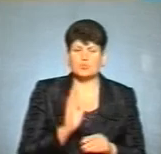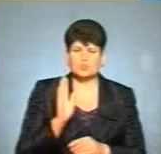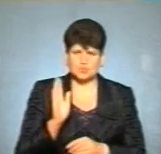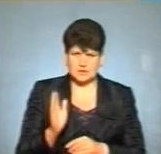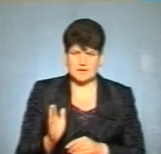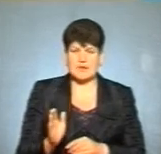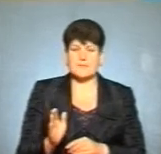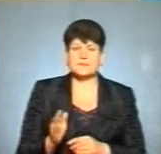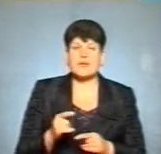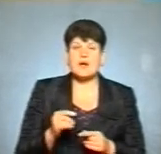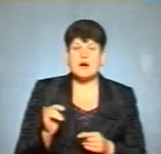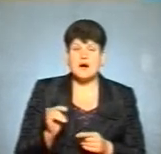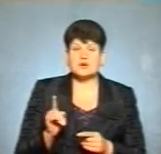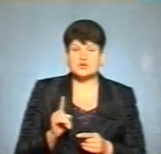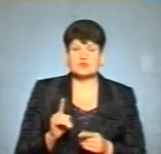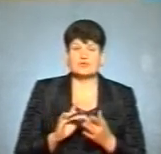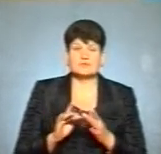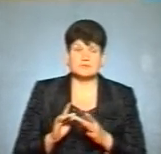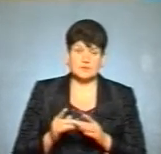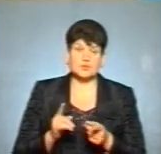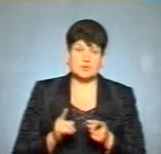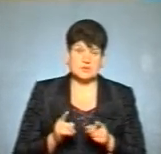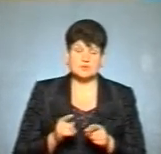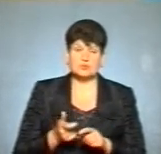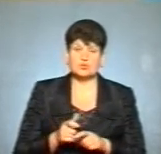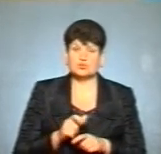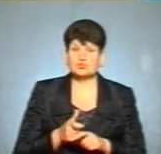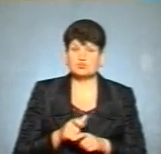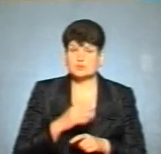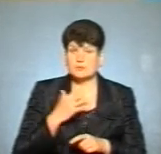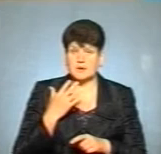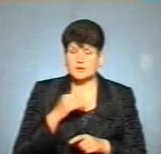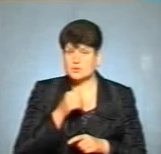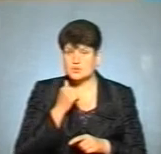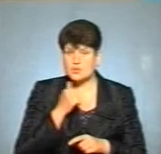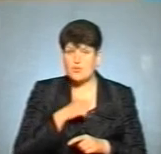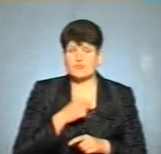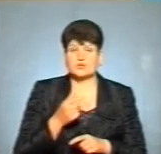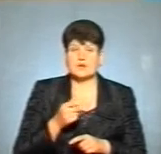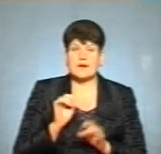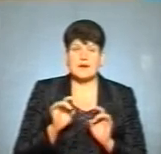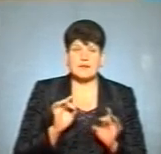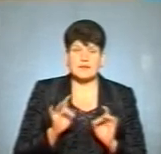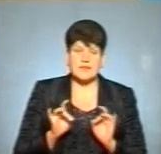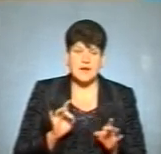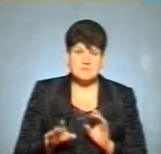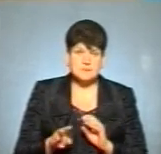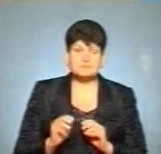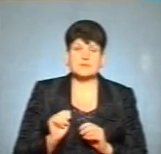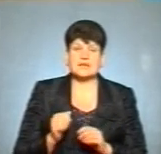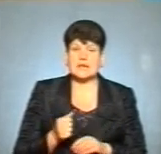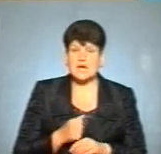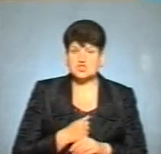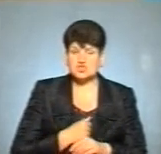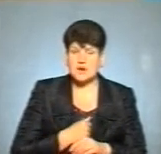і, але щодо реклами в соцмережах, то дійсно дуже багато було прихованої реклами, джинси так званої, і, на жаль,